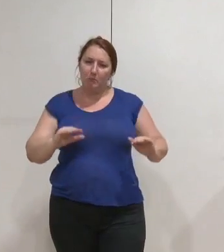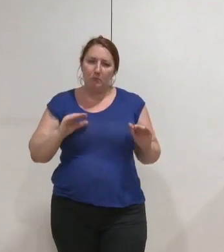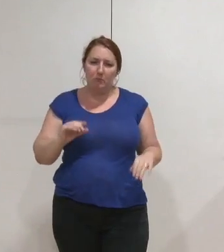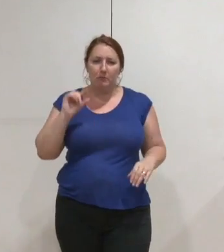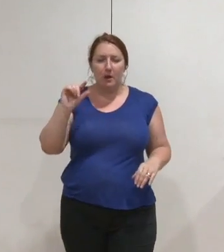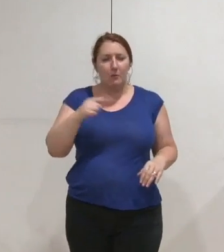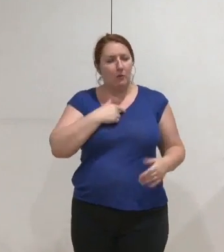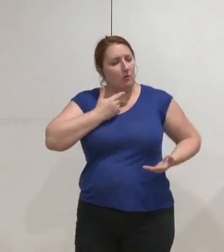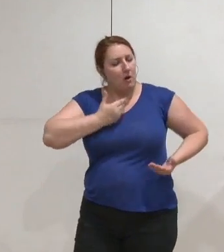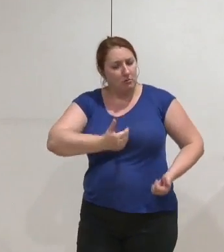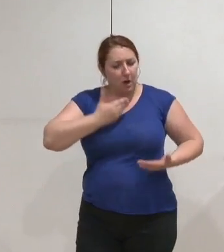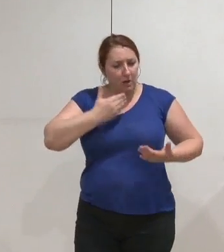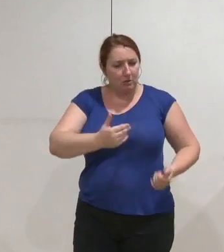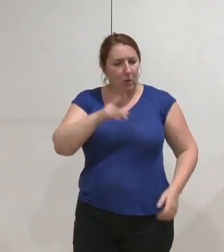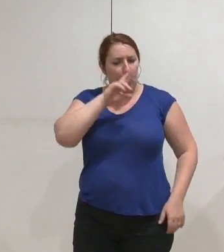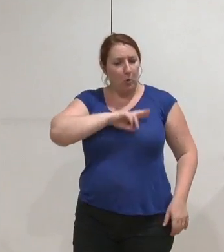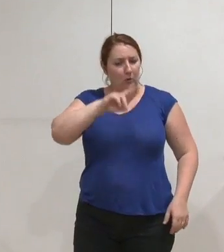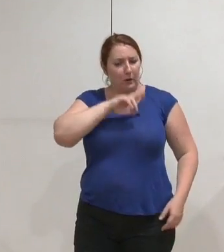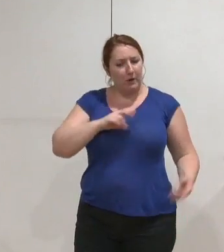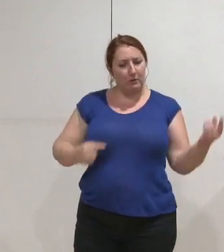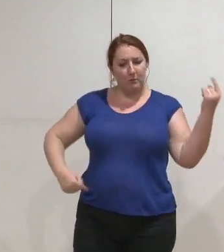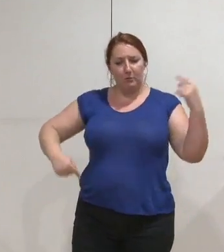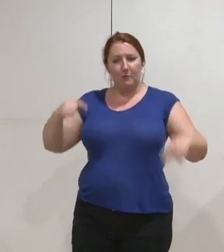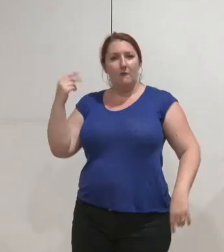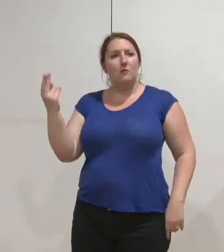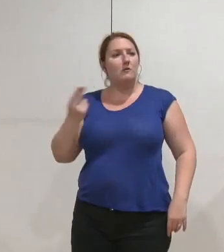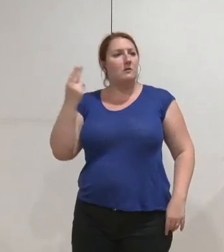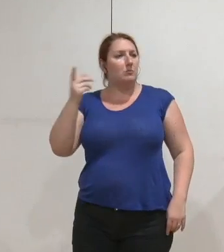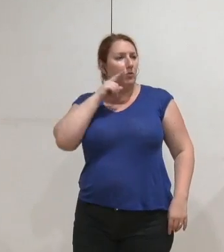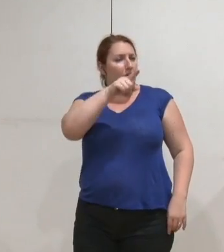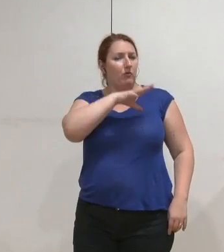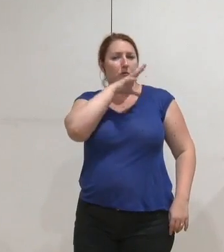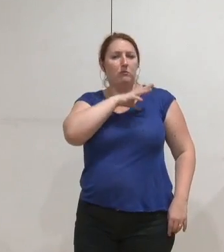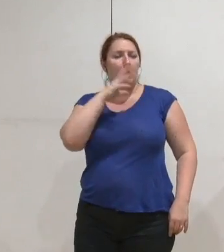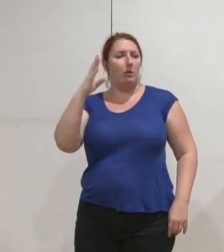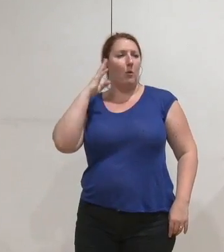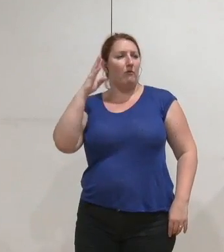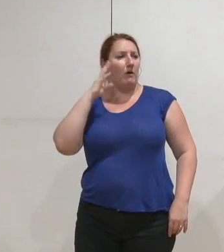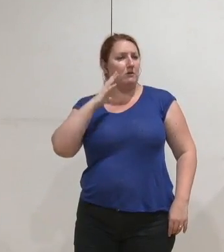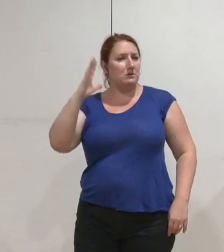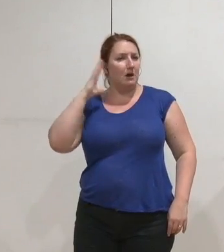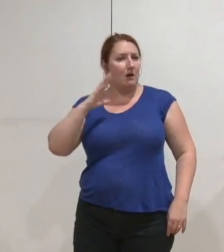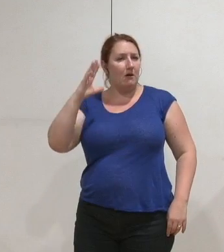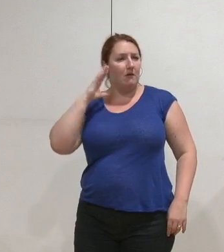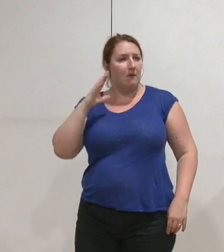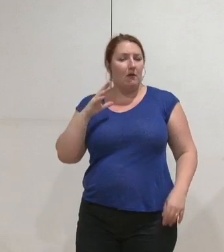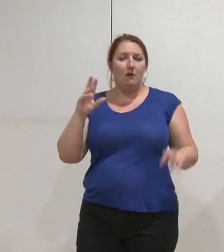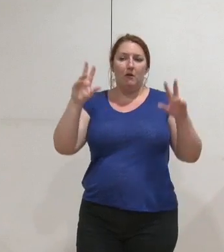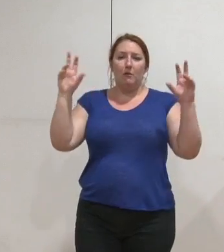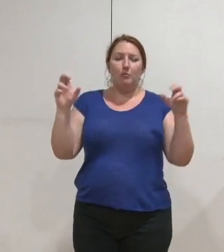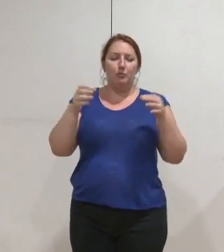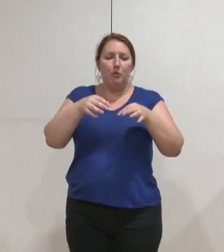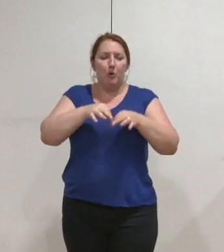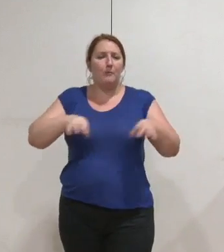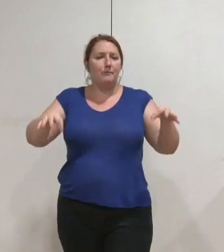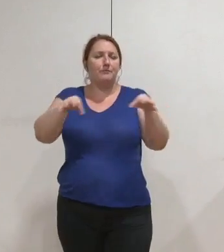ayez attendu d'être retraité de l'université puisque je crois que vous étiez maître de conférence pour visiter le camp du STR moi jeai visité déjà